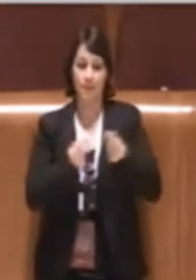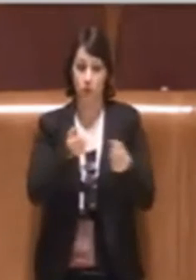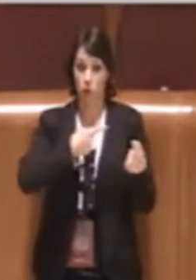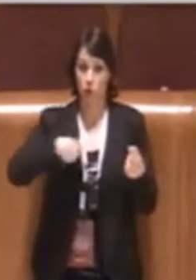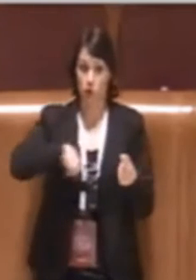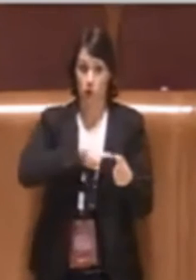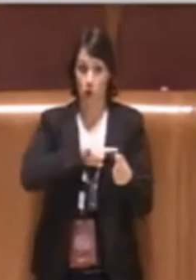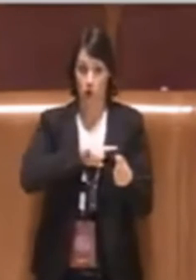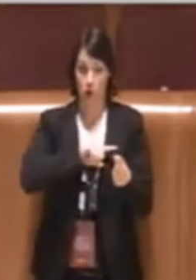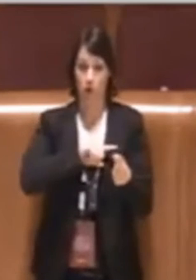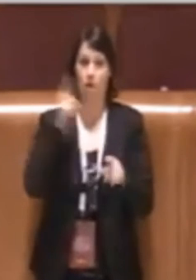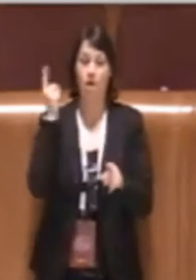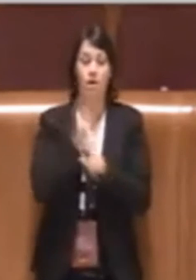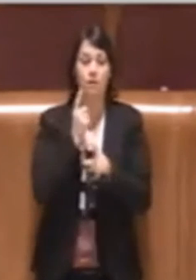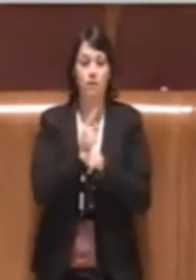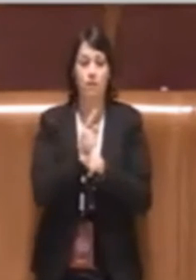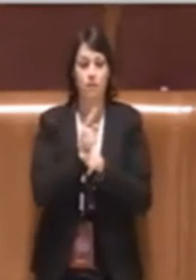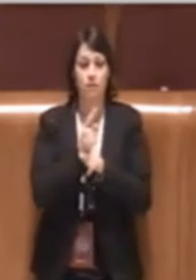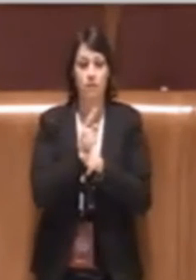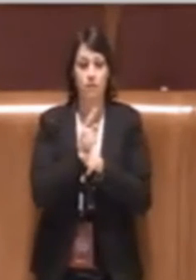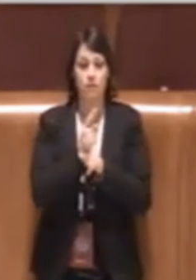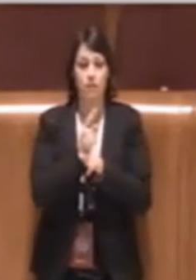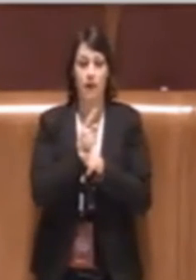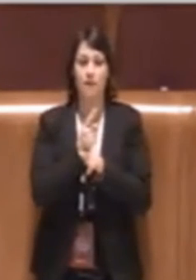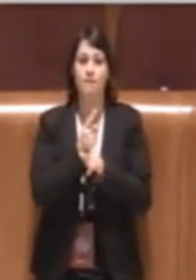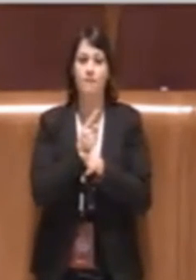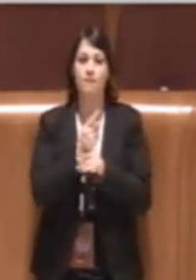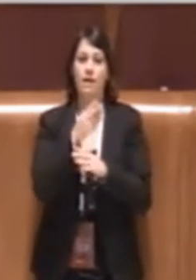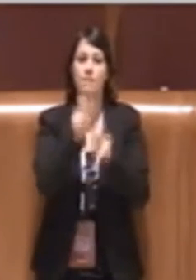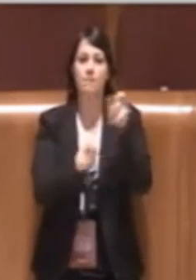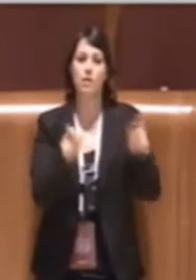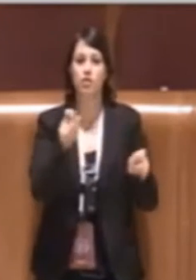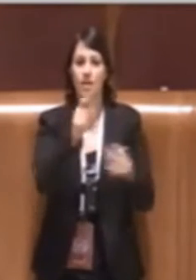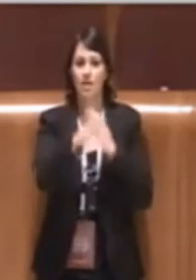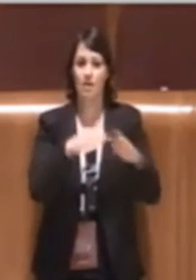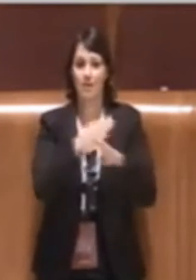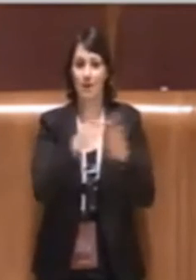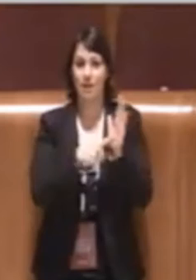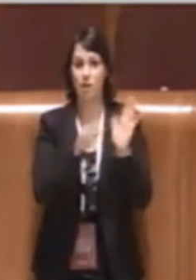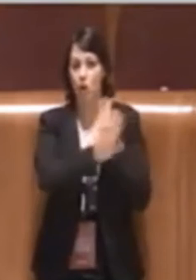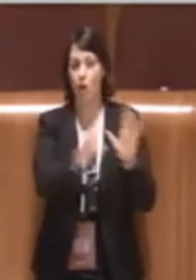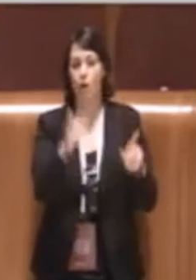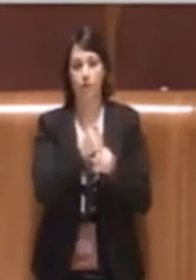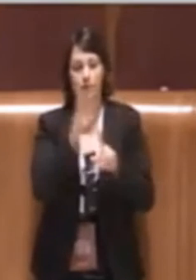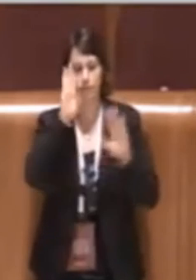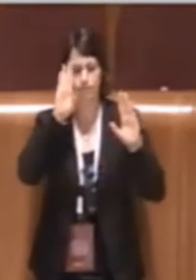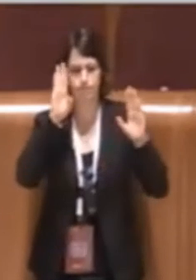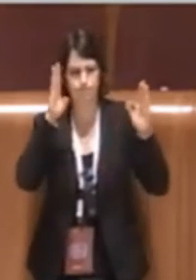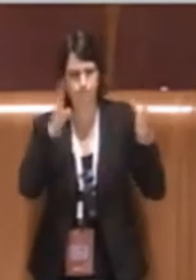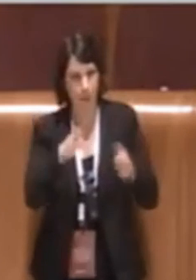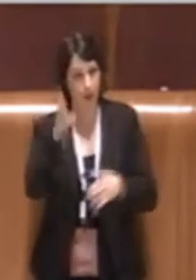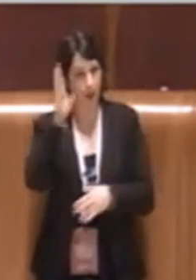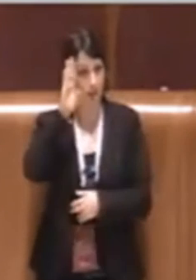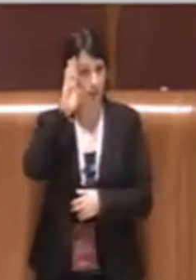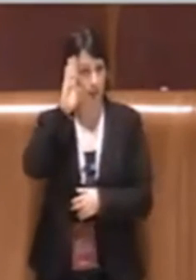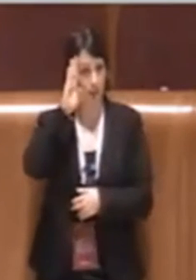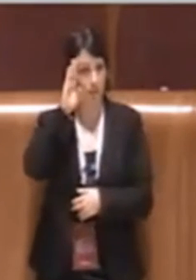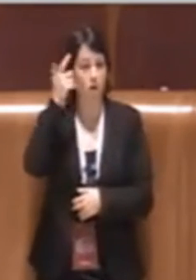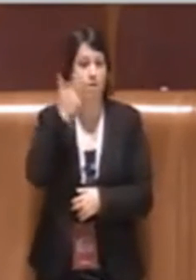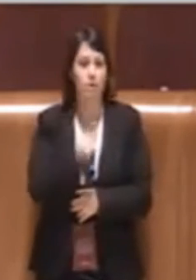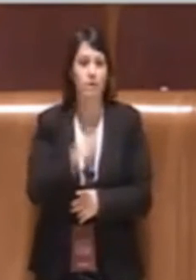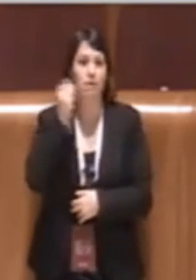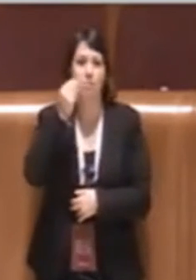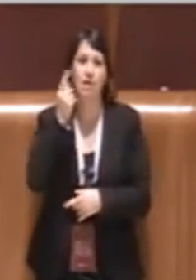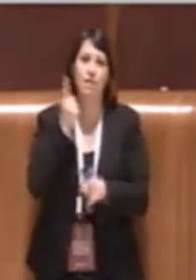tenga conto dei diritti delle persone con disabilità uscendo fuori dalla logica del bisogno o peggio ancora